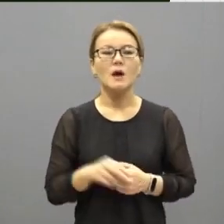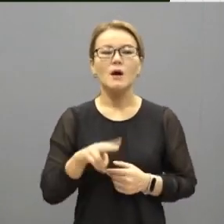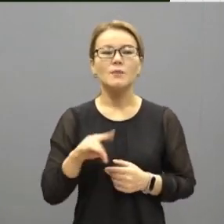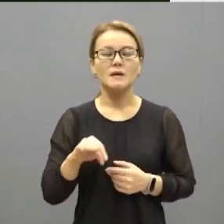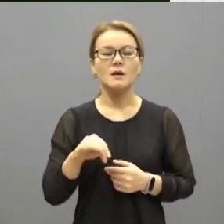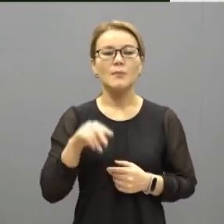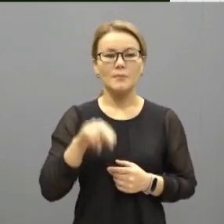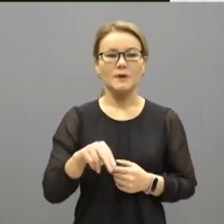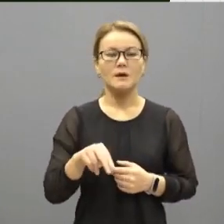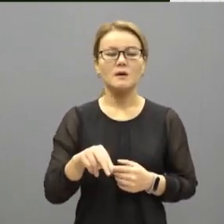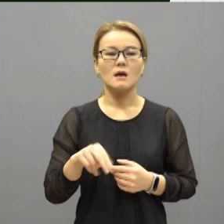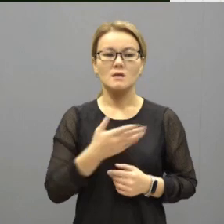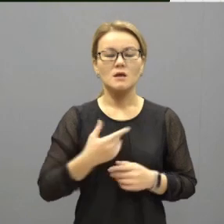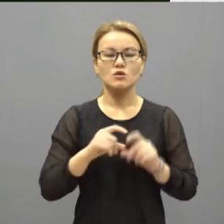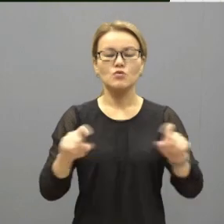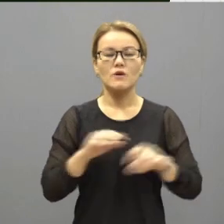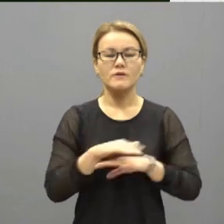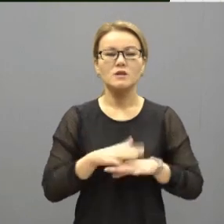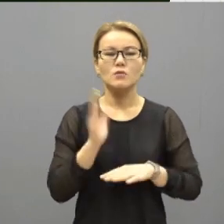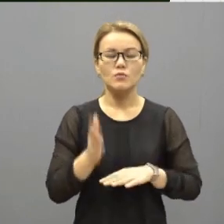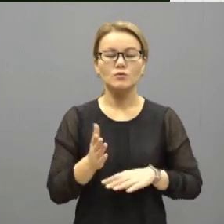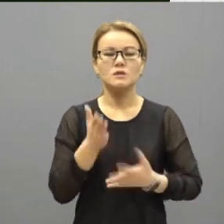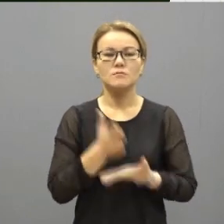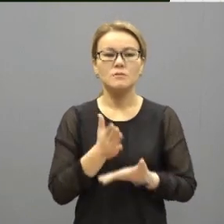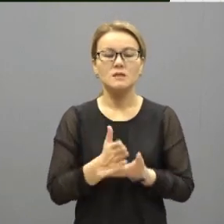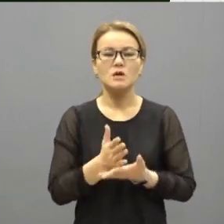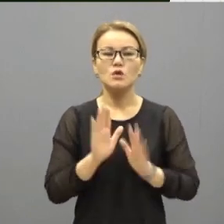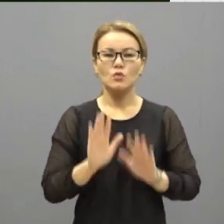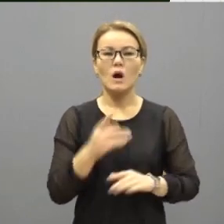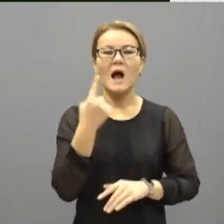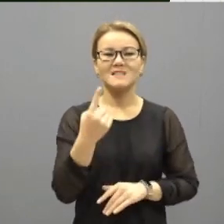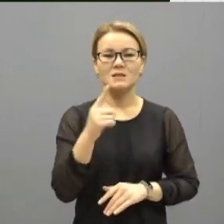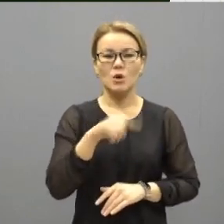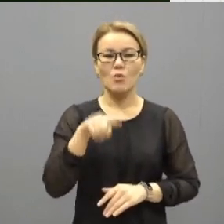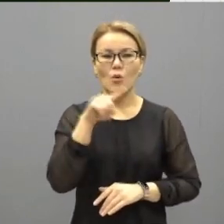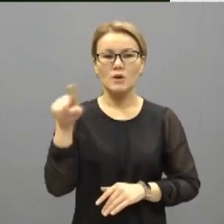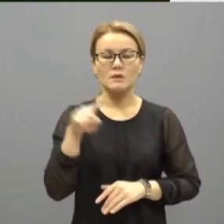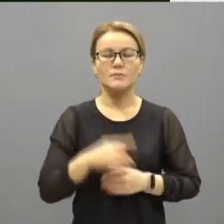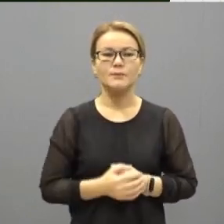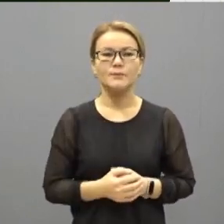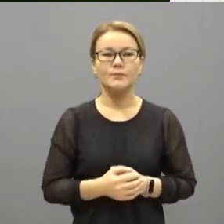параметра p наше уравнение будет иметь только один корень.